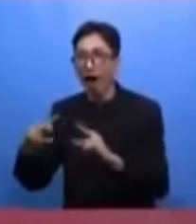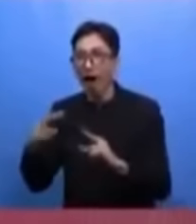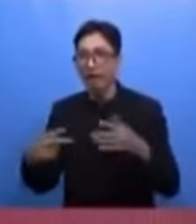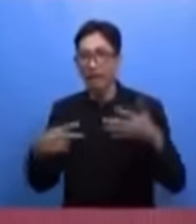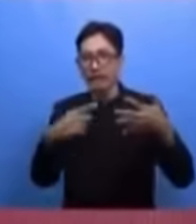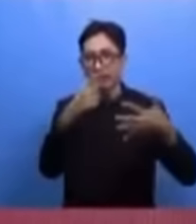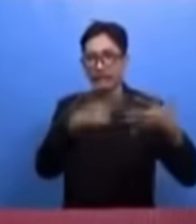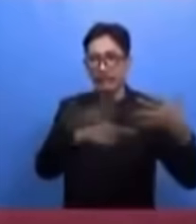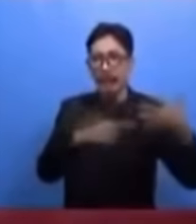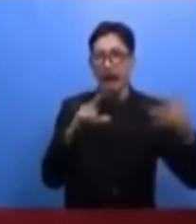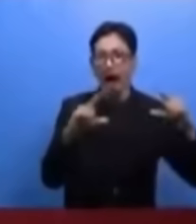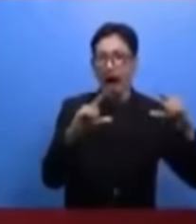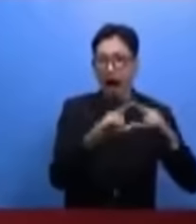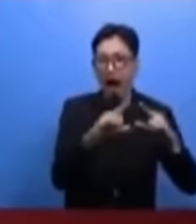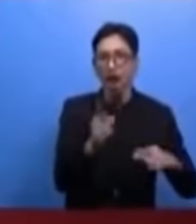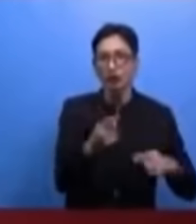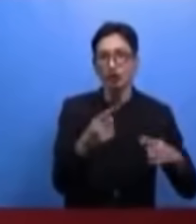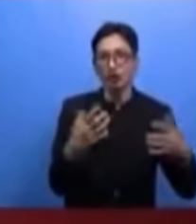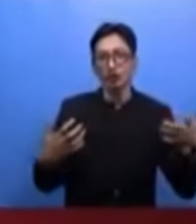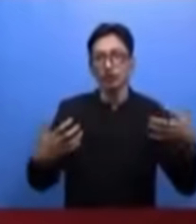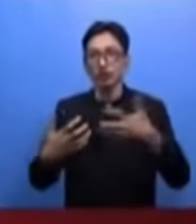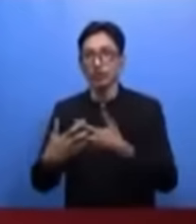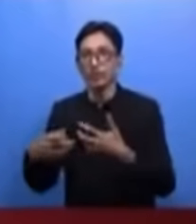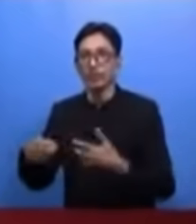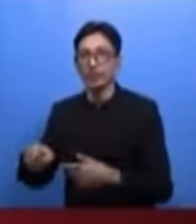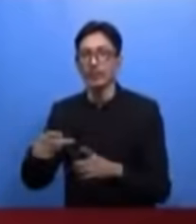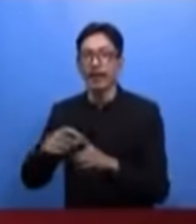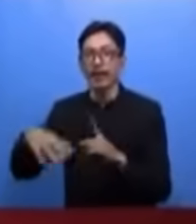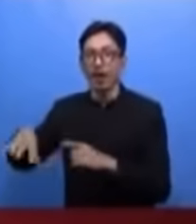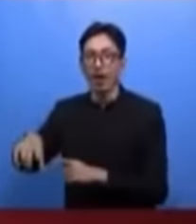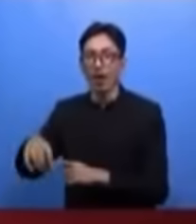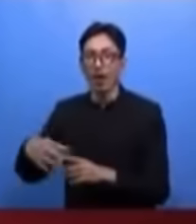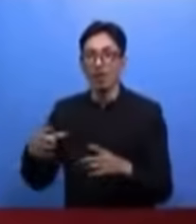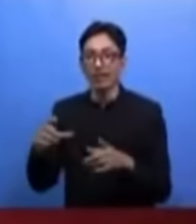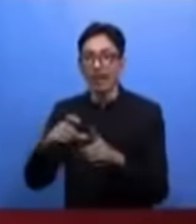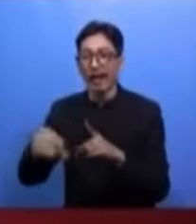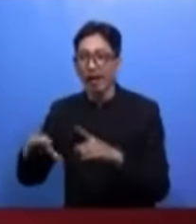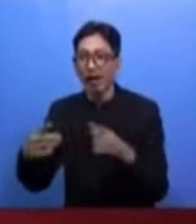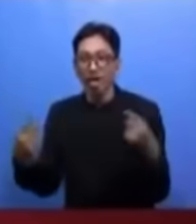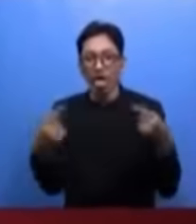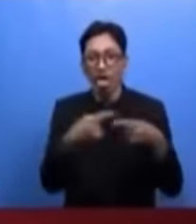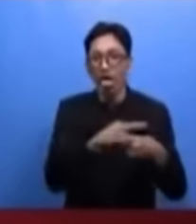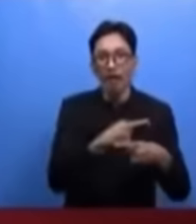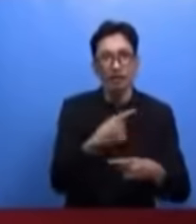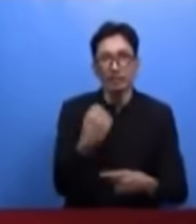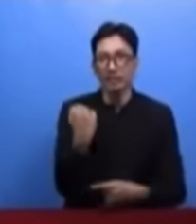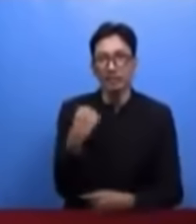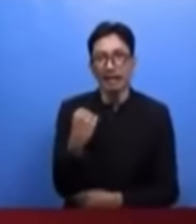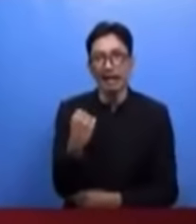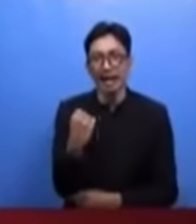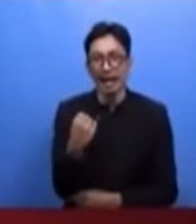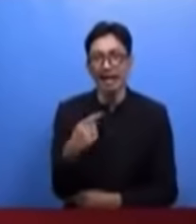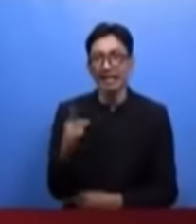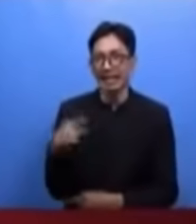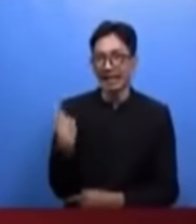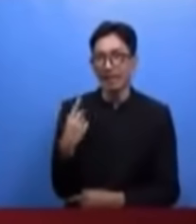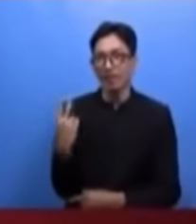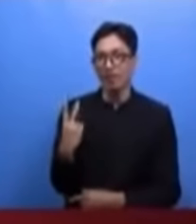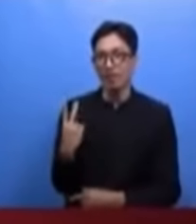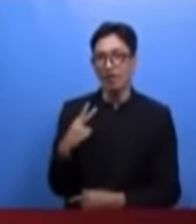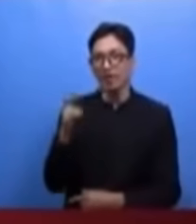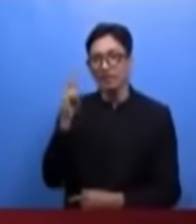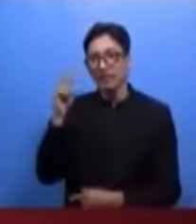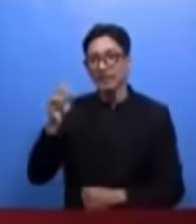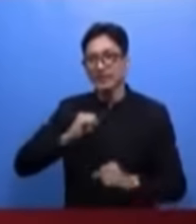bahwa kebutuhan itu. Artinya bahwa segala sesuatu yang kita lakukan di dalam visi misi Ainun Ade ini merupakan